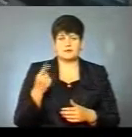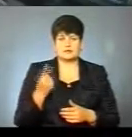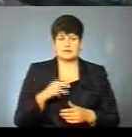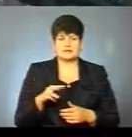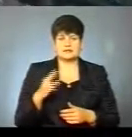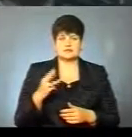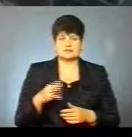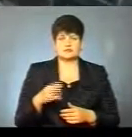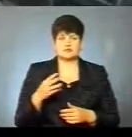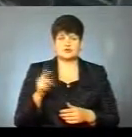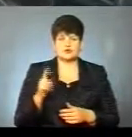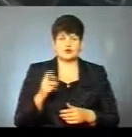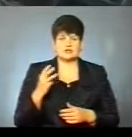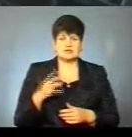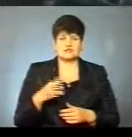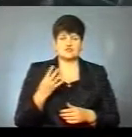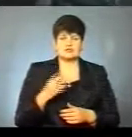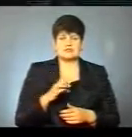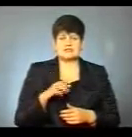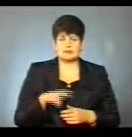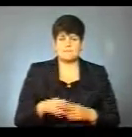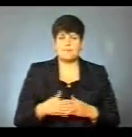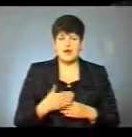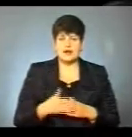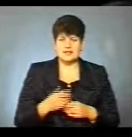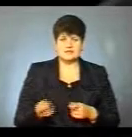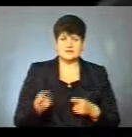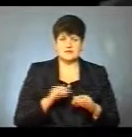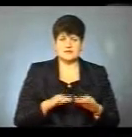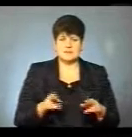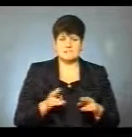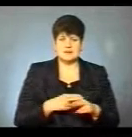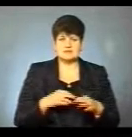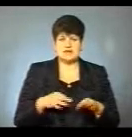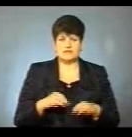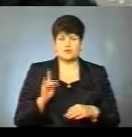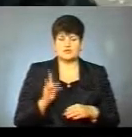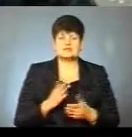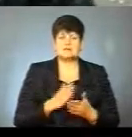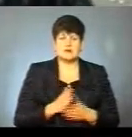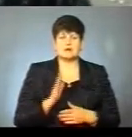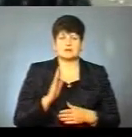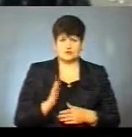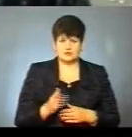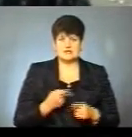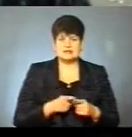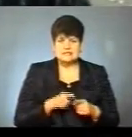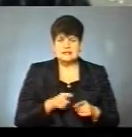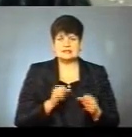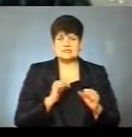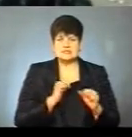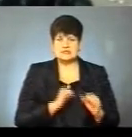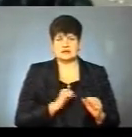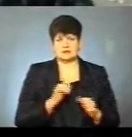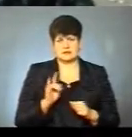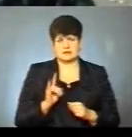1 м 34 см. Мама-водійка говорить, покарання за перевезення дітей без автокрісел має бути. На перше, безпека дитини твоєї.